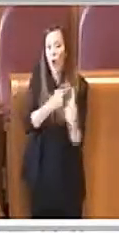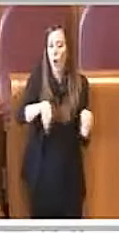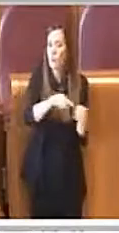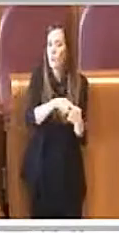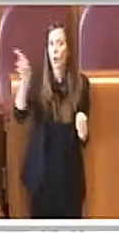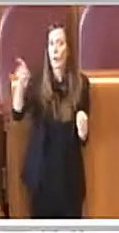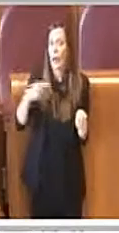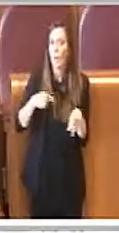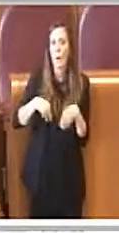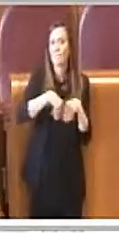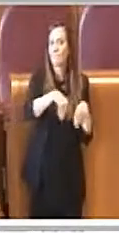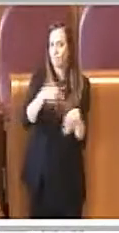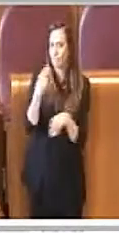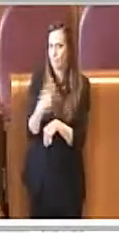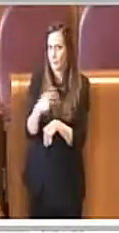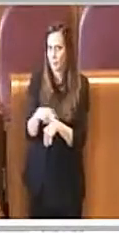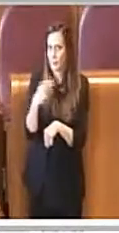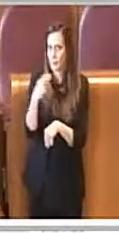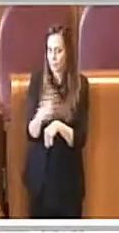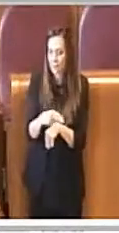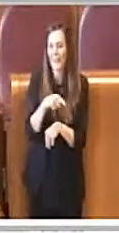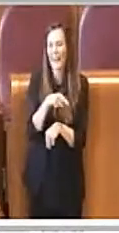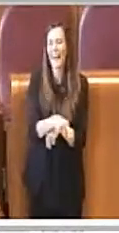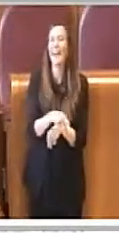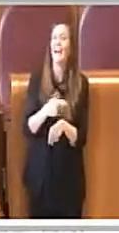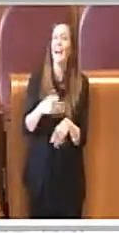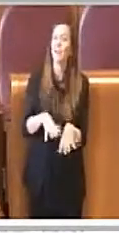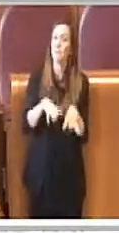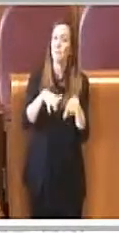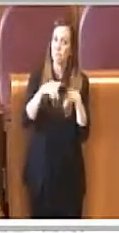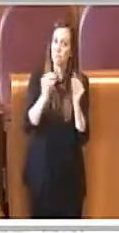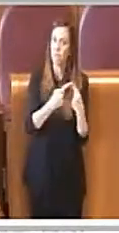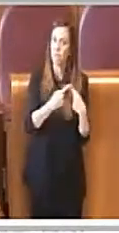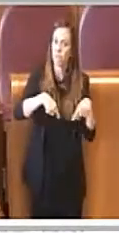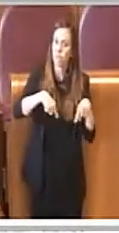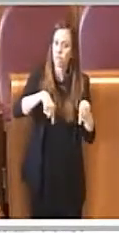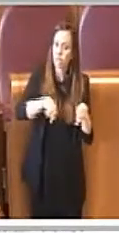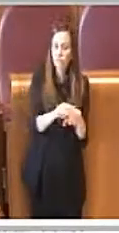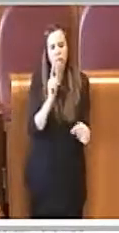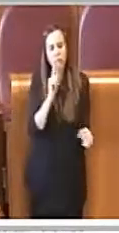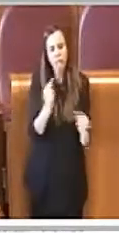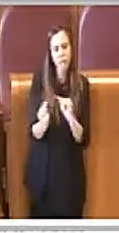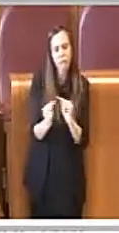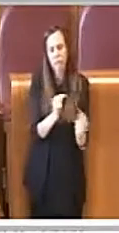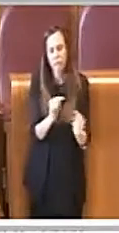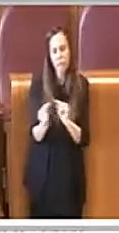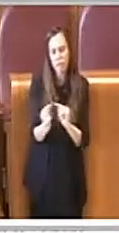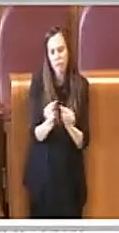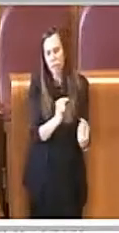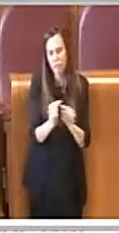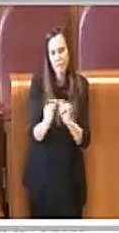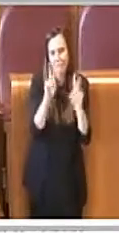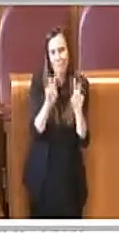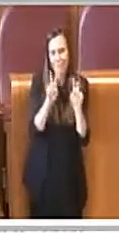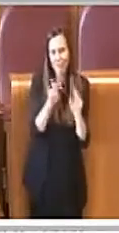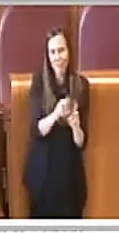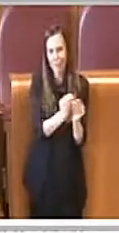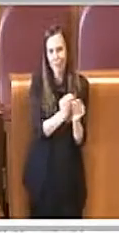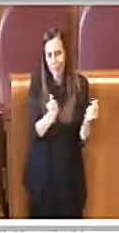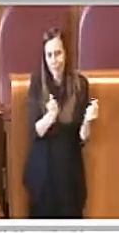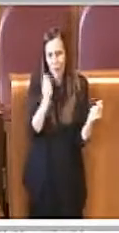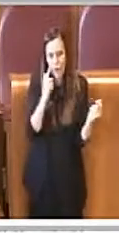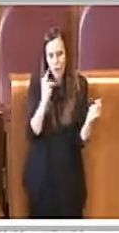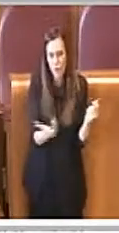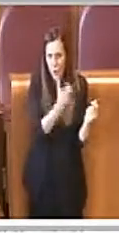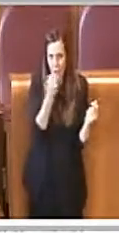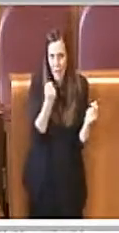presente. Quindi si è avviato questo percorso di risoluzione del tema, risoluzione del problema.